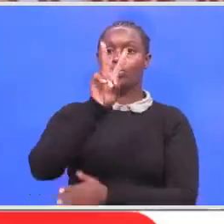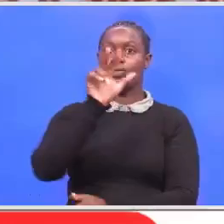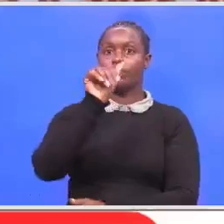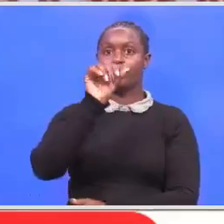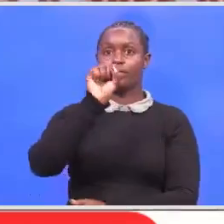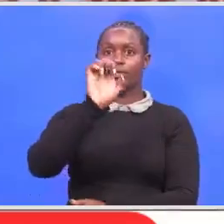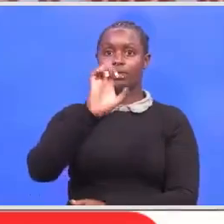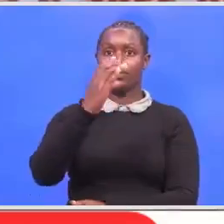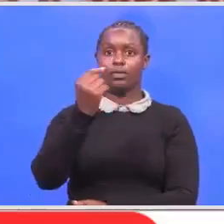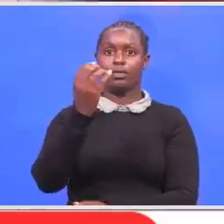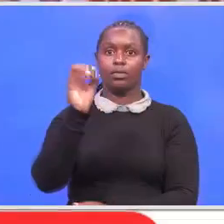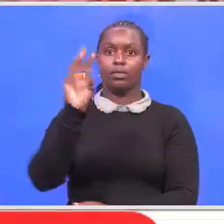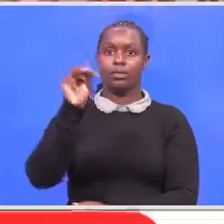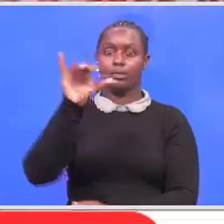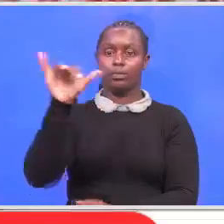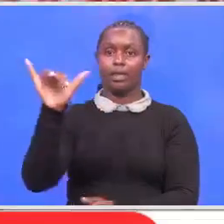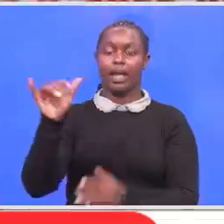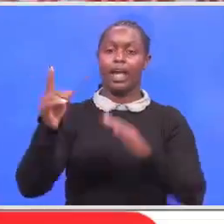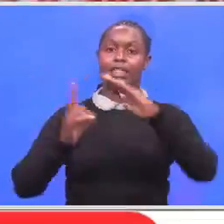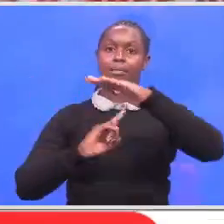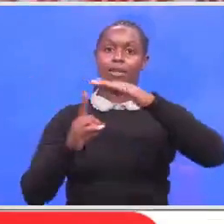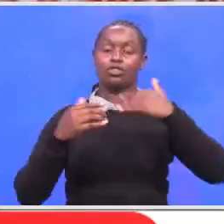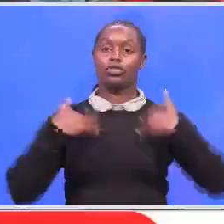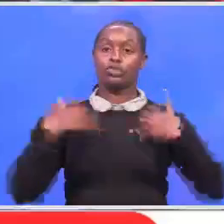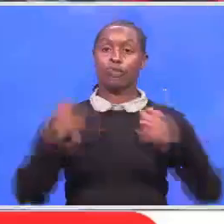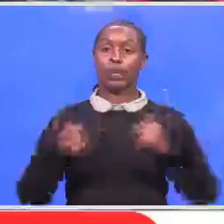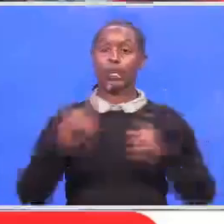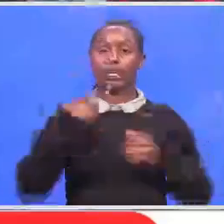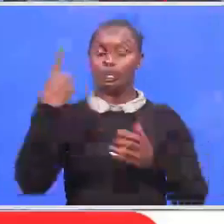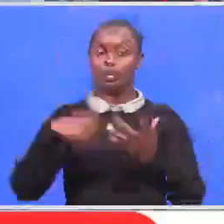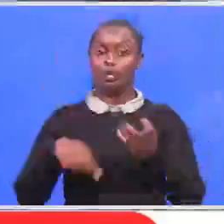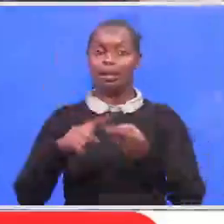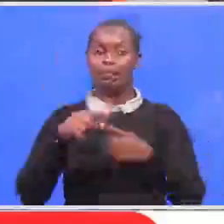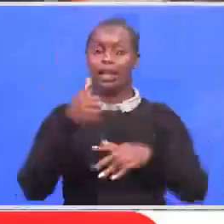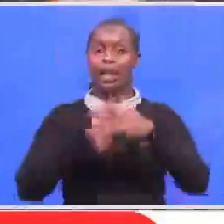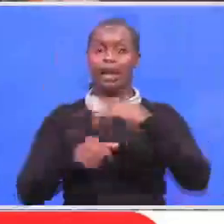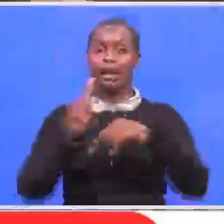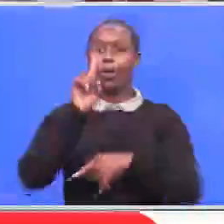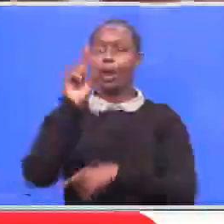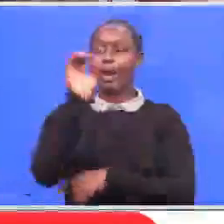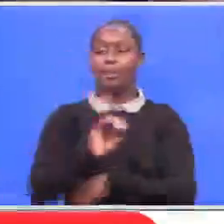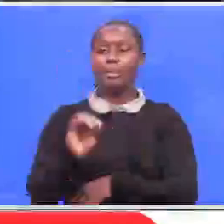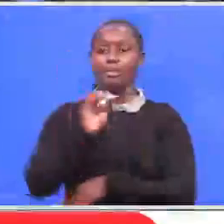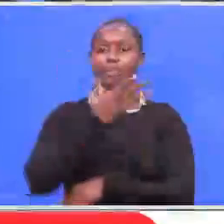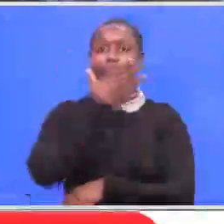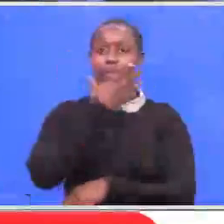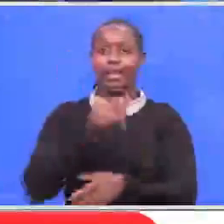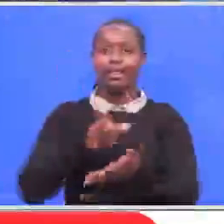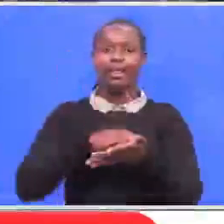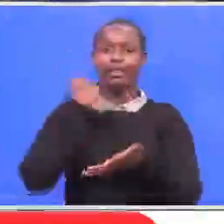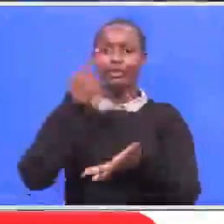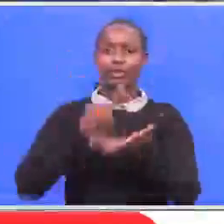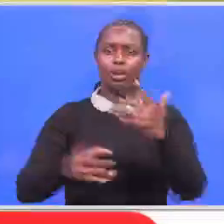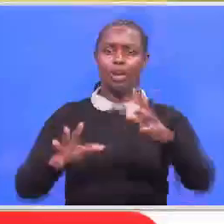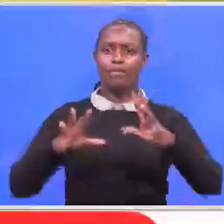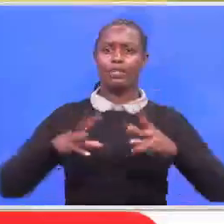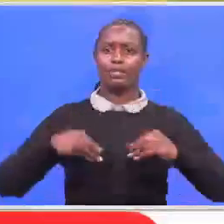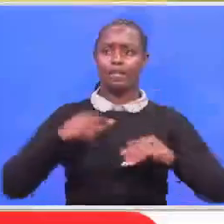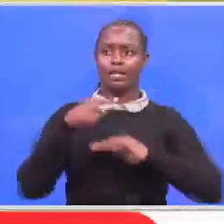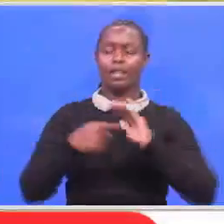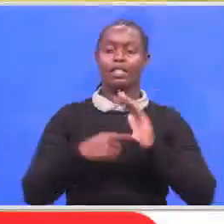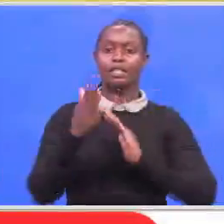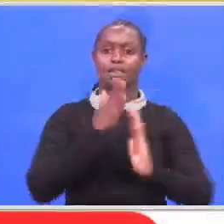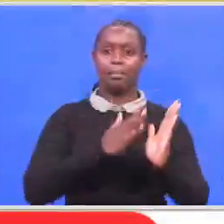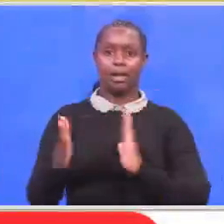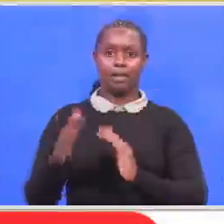yani vasectomy. Wizara ya Afya nchini inasema kuwa chini ya 1% wanaume ndio imekumbatia mpango huo. I'll